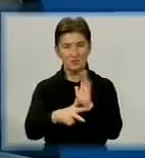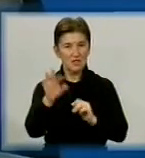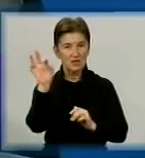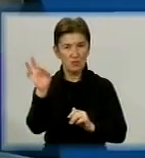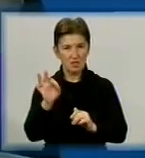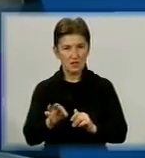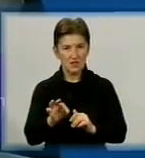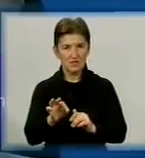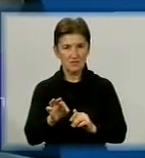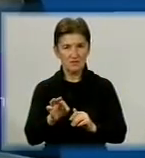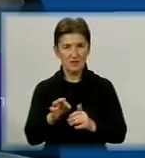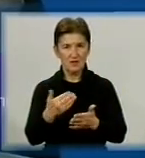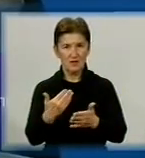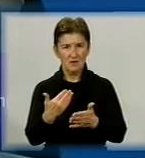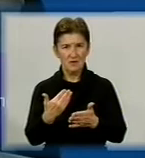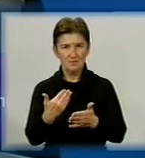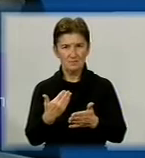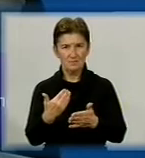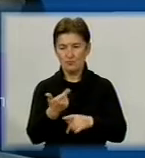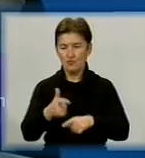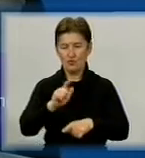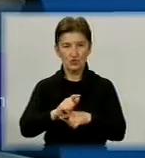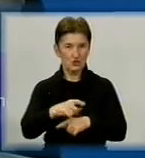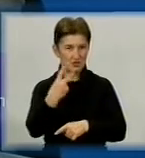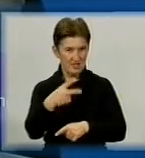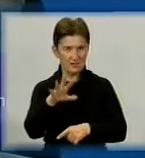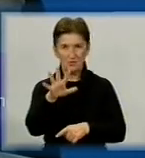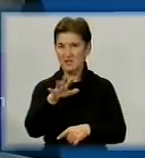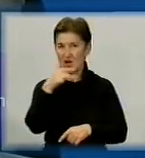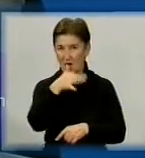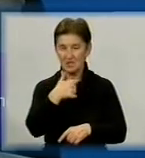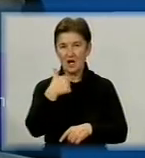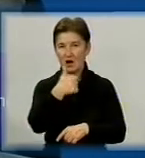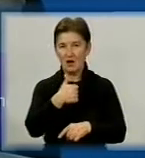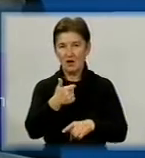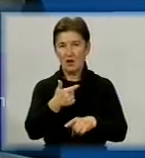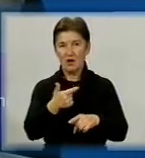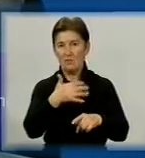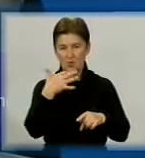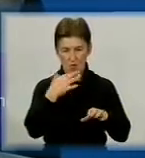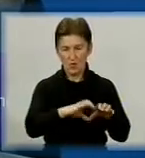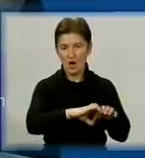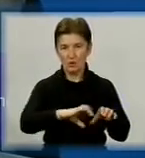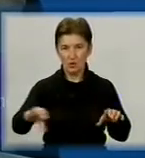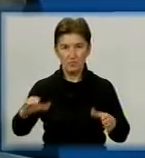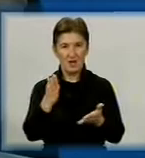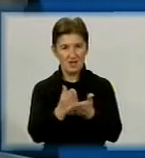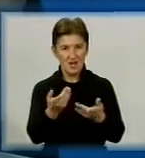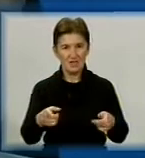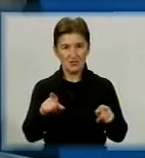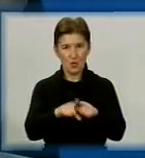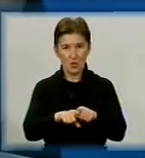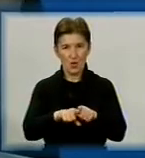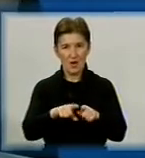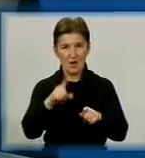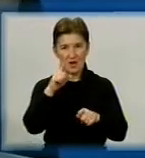вернее, работают порядка 20, больше 25 лет, 20% работают больше 35 лет. Есть такое понятие, как усталость